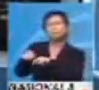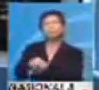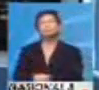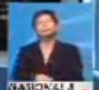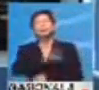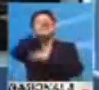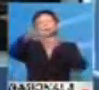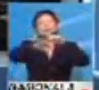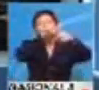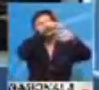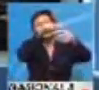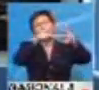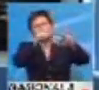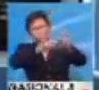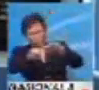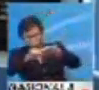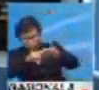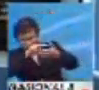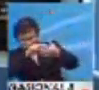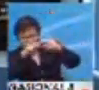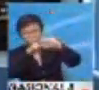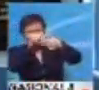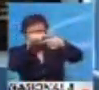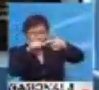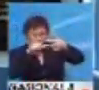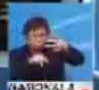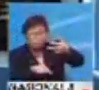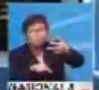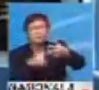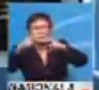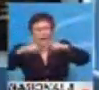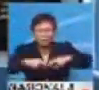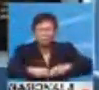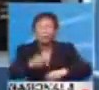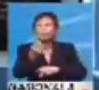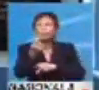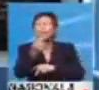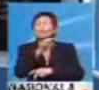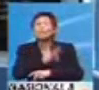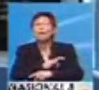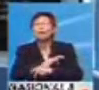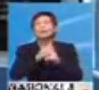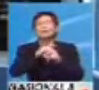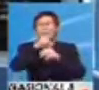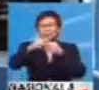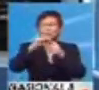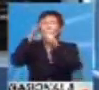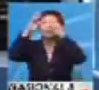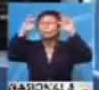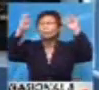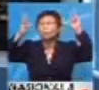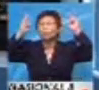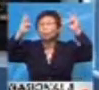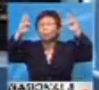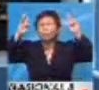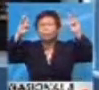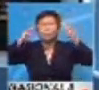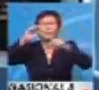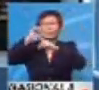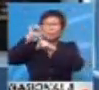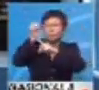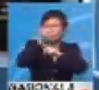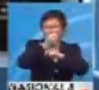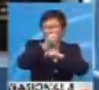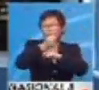semua perkara yang akan diteliti secara menyeluruh termasuk kajian analisis cosfaidah terutama kebimbangan berhubung kebebasan berpersatuan